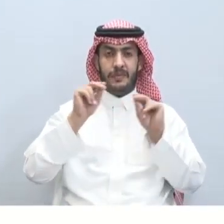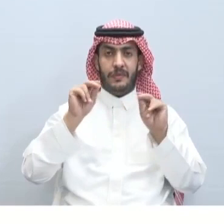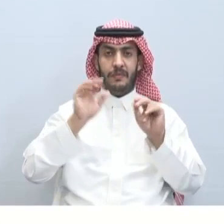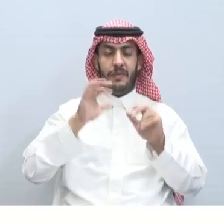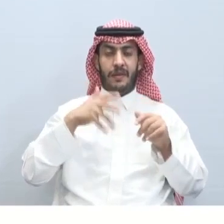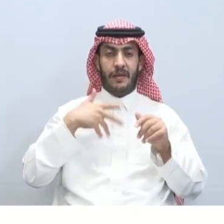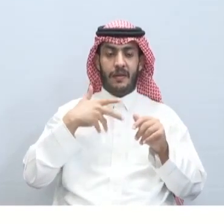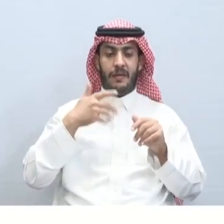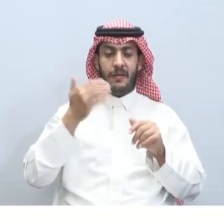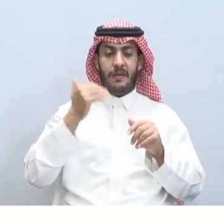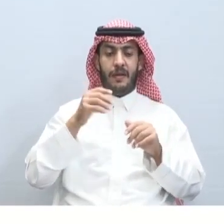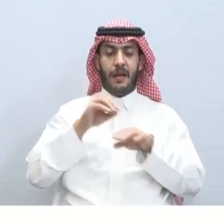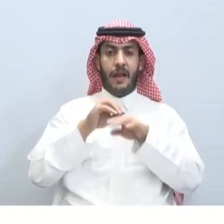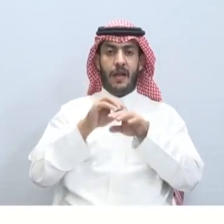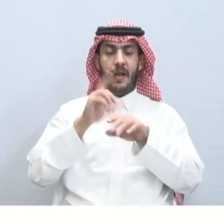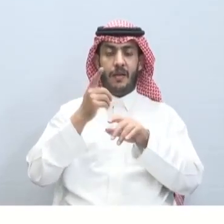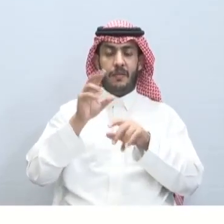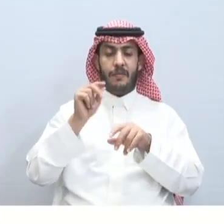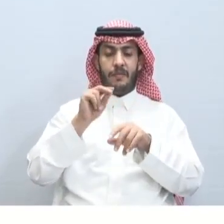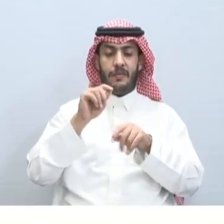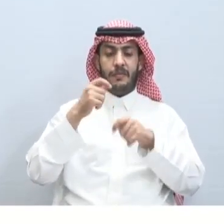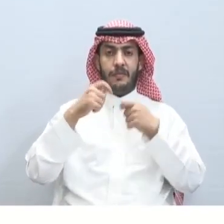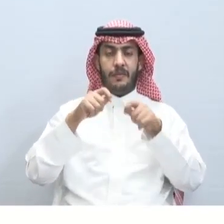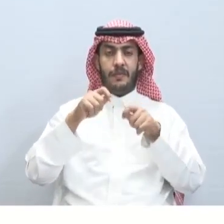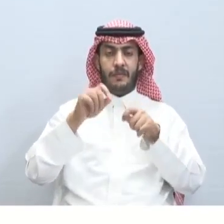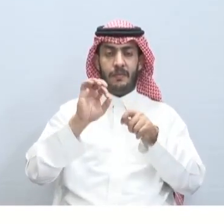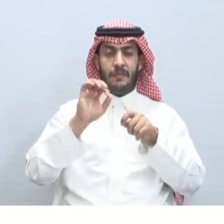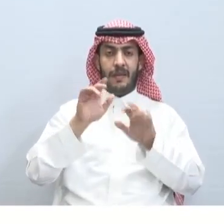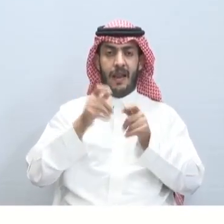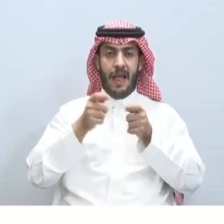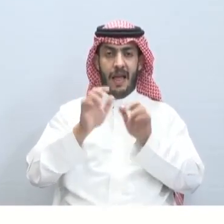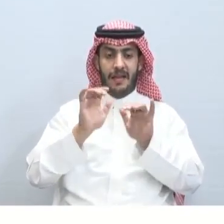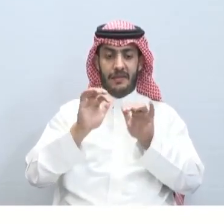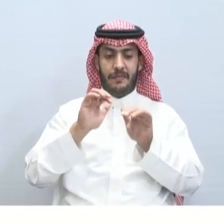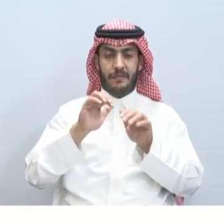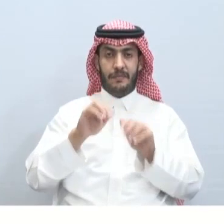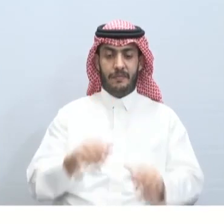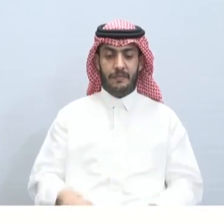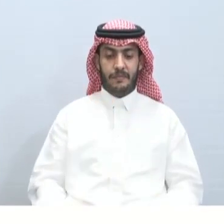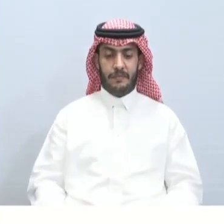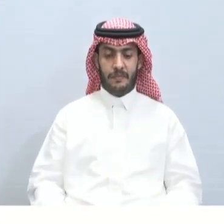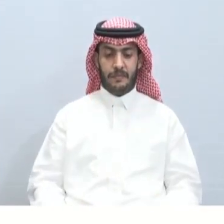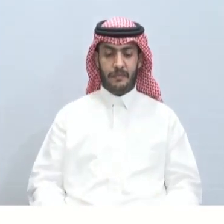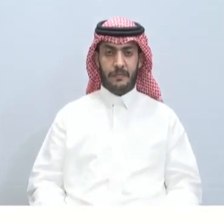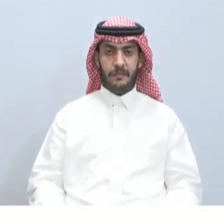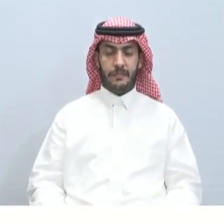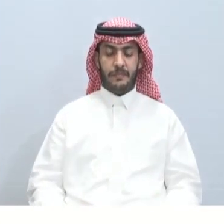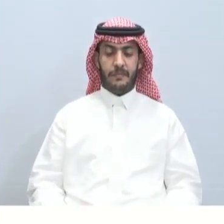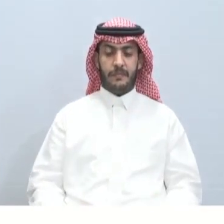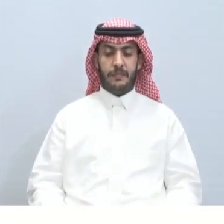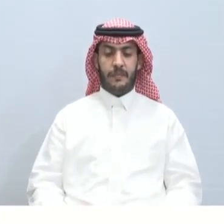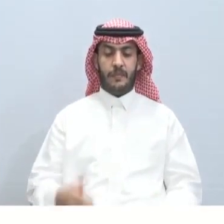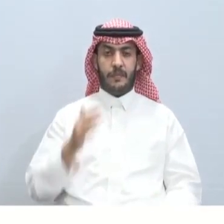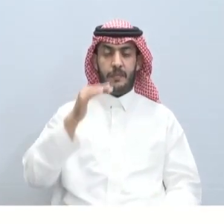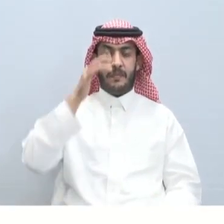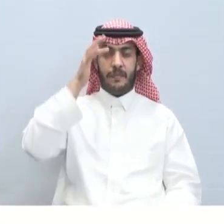الترفيه كذلك النقل او مثلا ان يشتر نوعيه معينه من اجهزه الحاسب وايضا كما ذكرنا